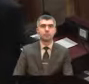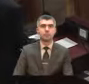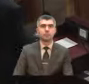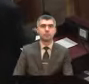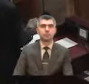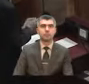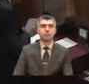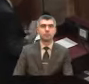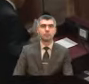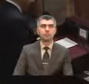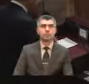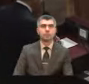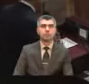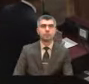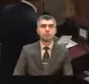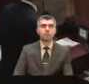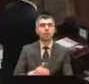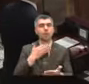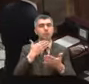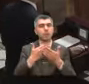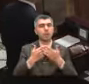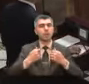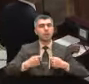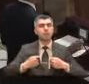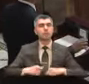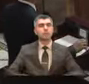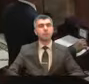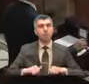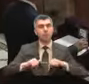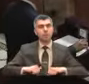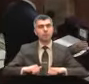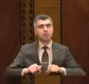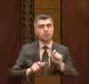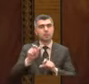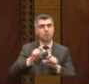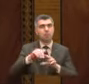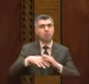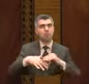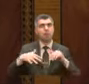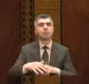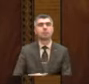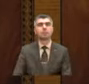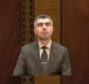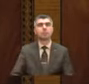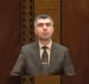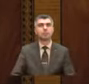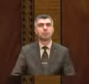شكرا السيدة الرئيسة، السيدات والسادة النواب المحترمين على